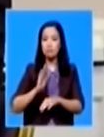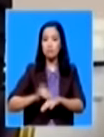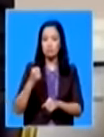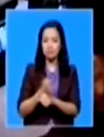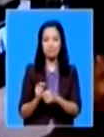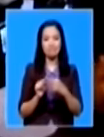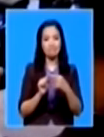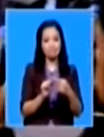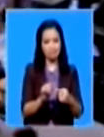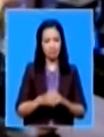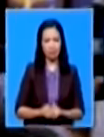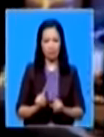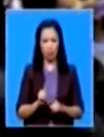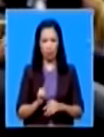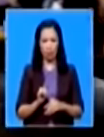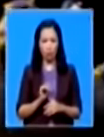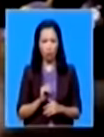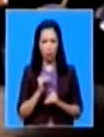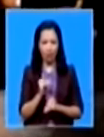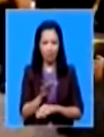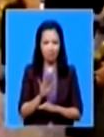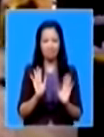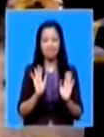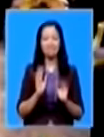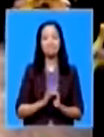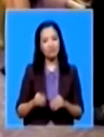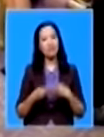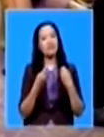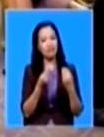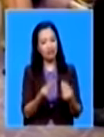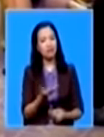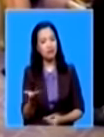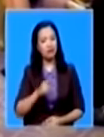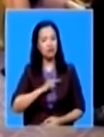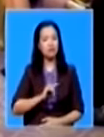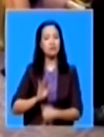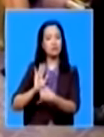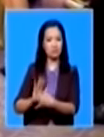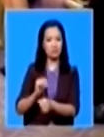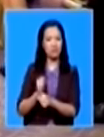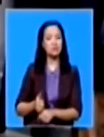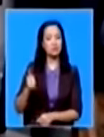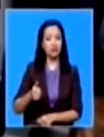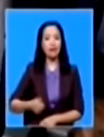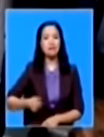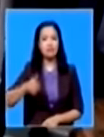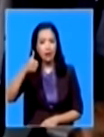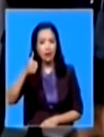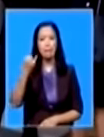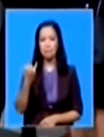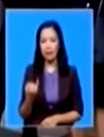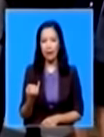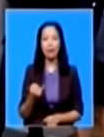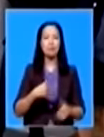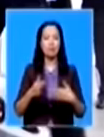แต่เราก็ไม่อยากไปกดดันเขานะเราก็บอกว่าขอให้เขาทำหน้าที่เขาให้ดีที่สุดนะจะชนะหรือแพ้เนี่ยยังไงคน